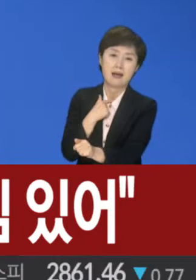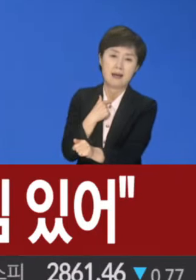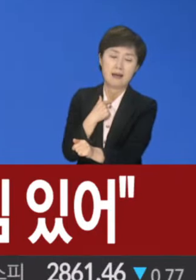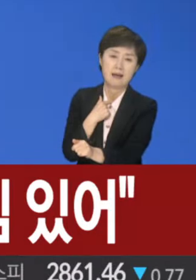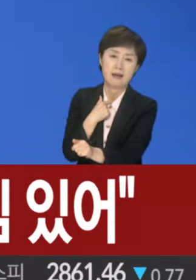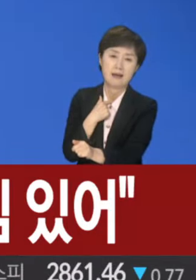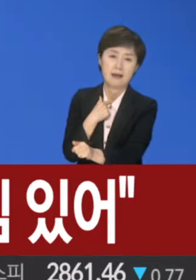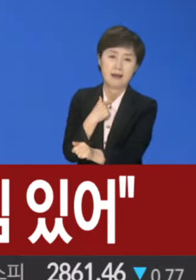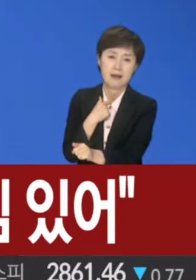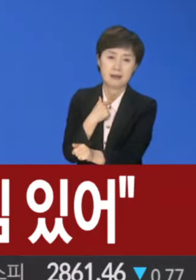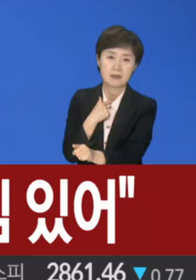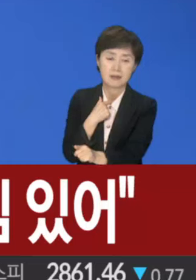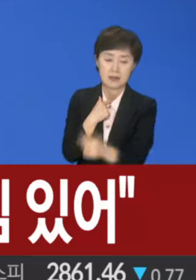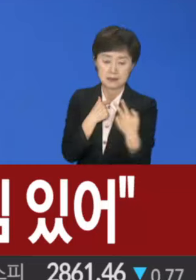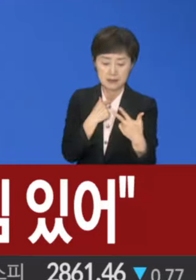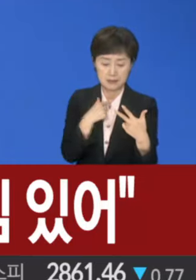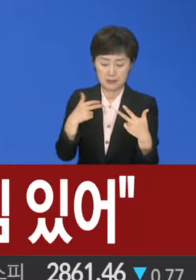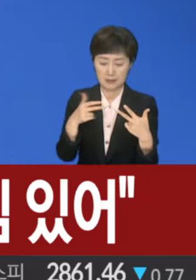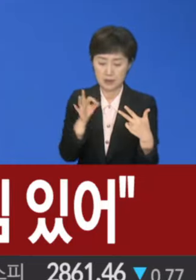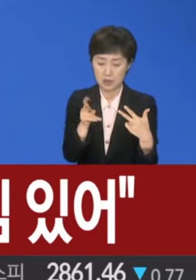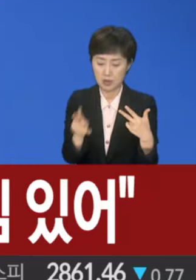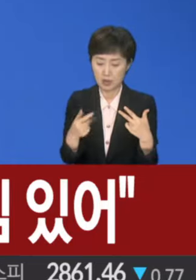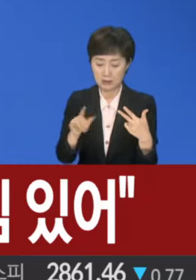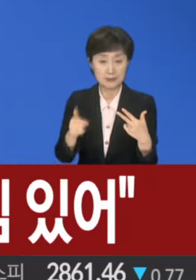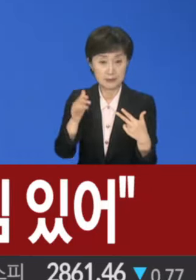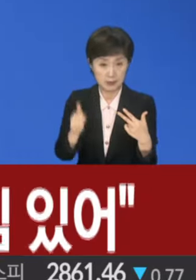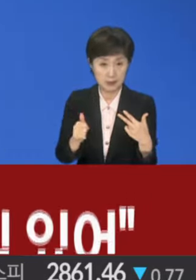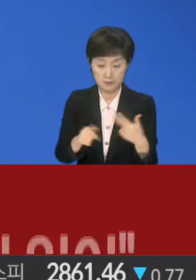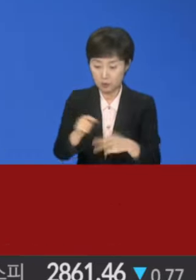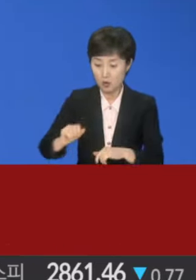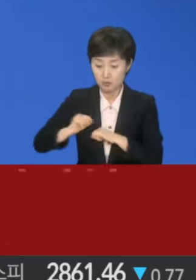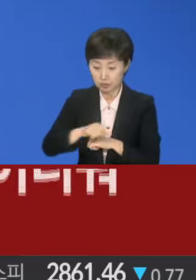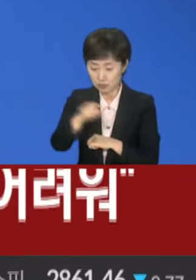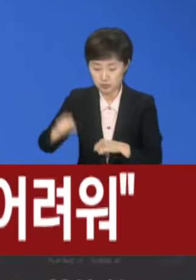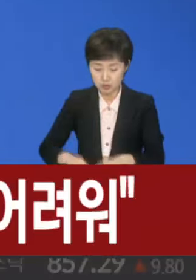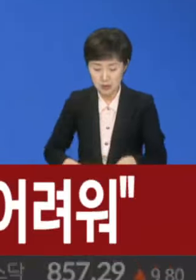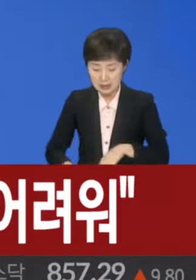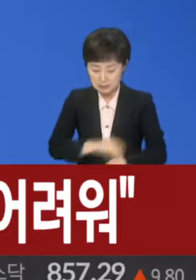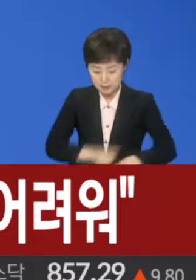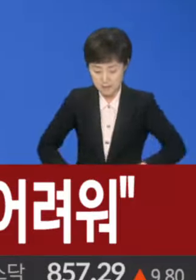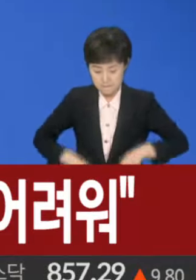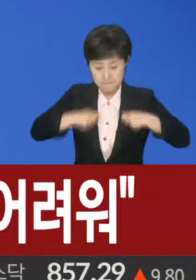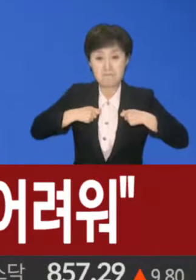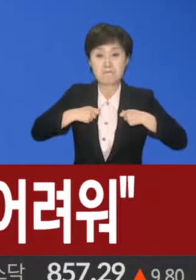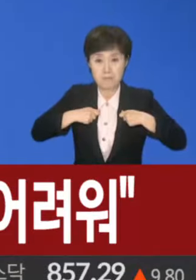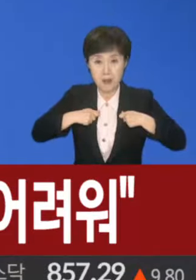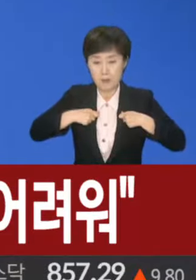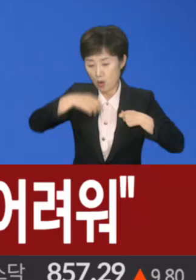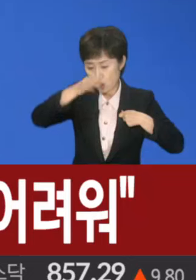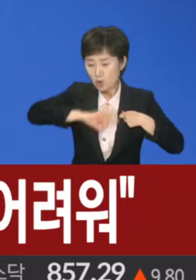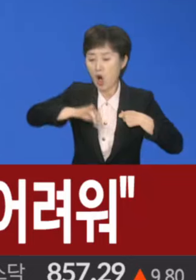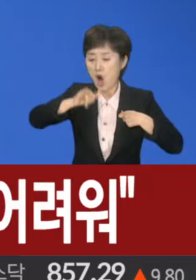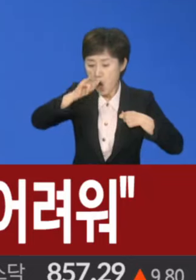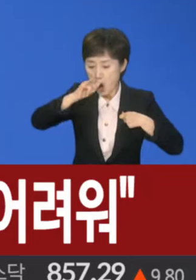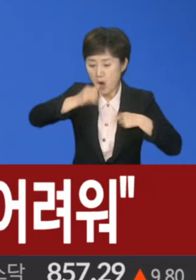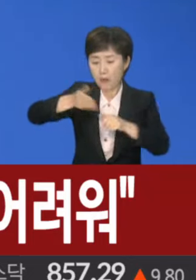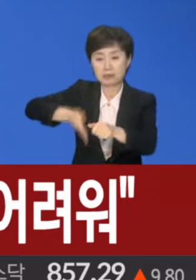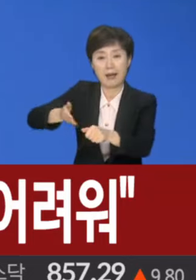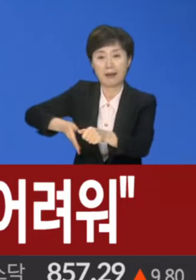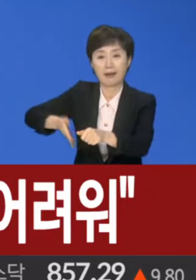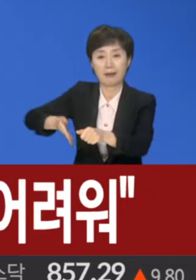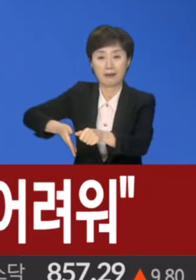지도시 자신을 수행한 7여단장이 대원들 옷이 오염되니 가슴 장화를 착용하면 효과적일 것 같다는 지원 건의를